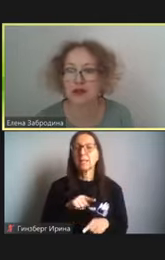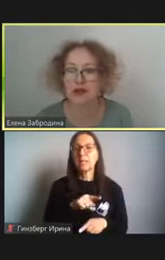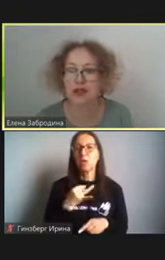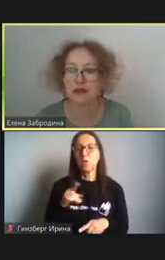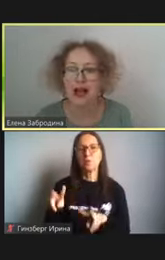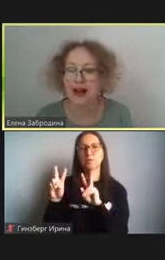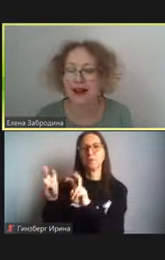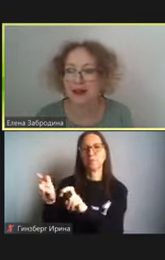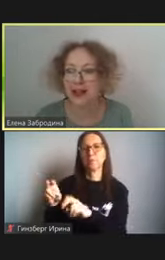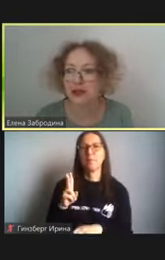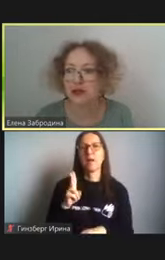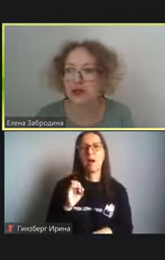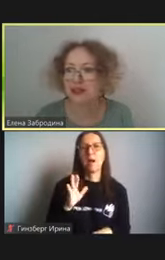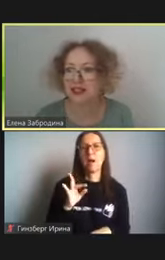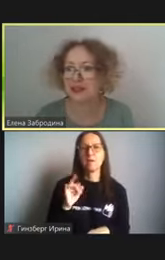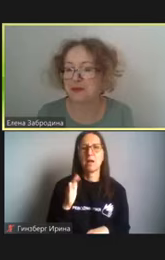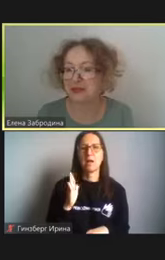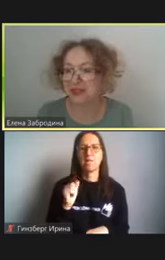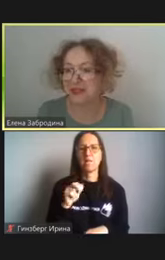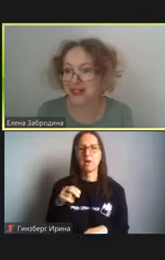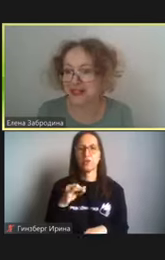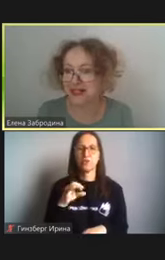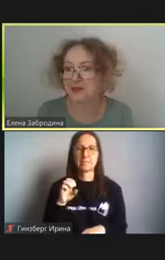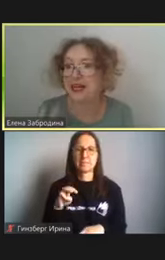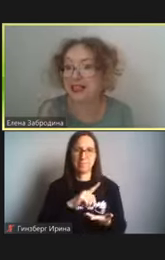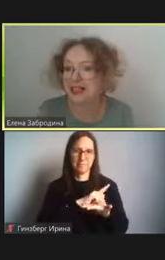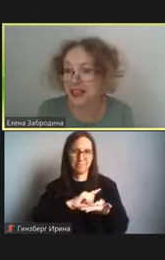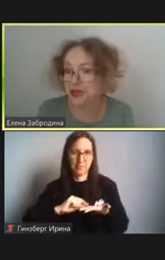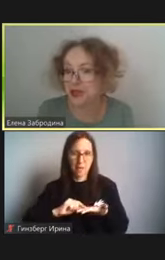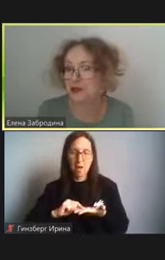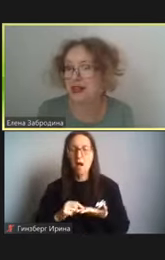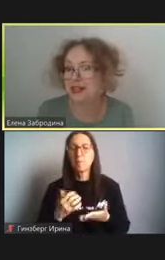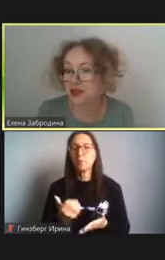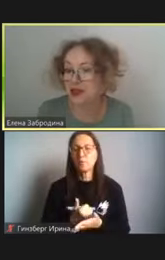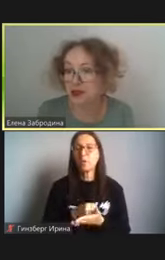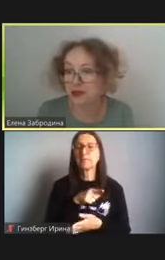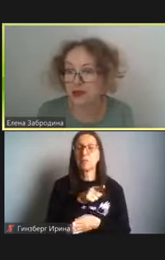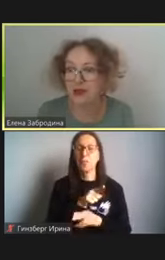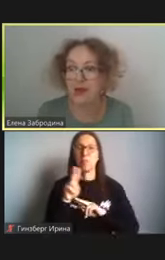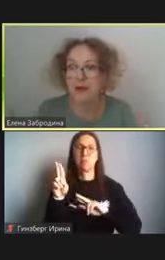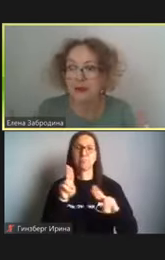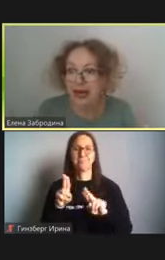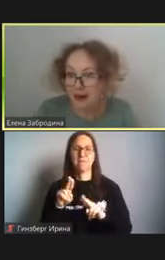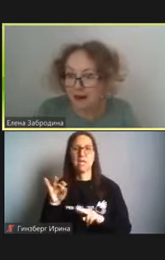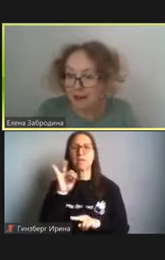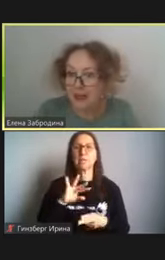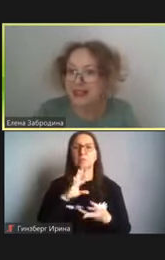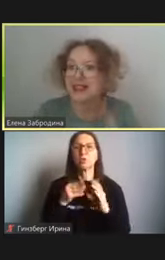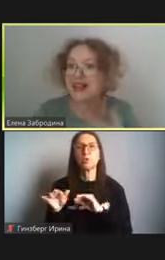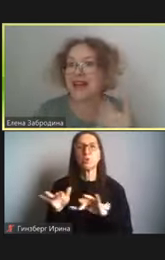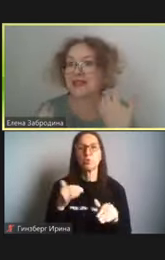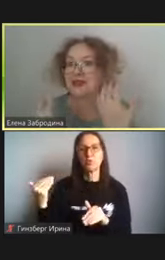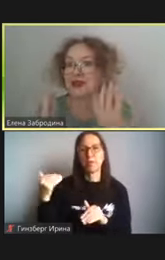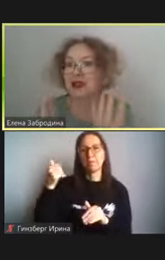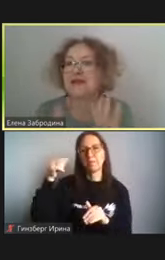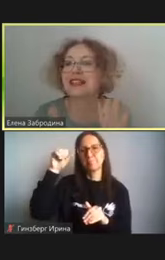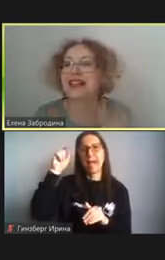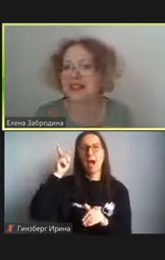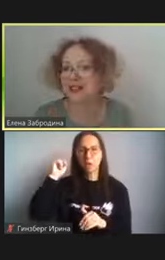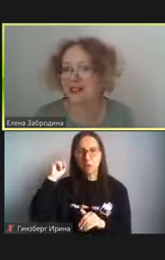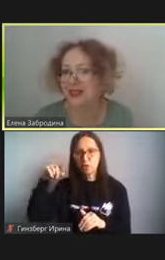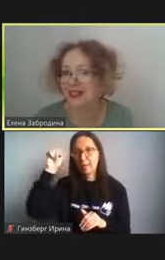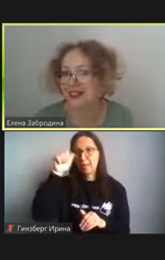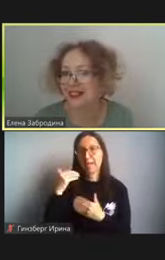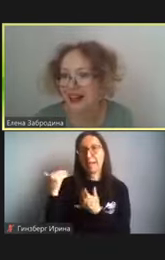потому что вот эти вот особенности, когда он показывает, казалось бы, греческую античную историю, пересказывая как бы